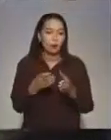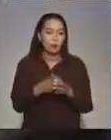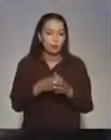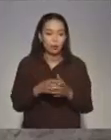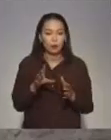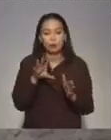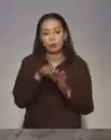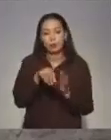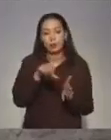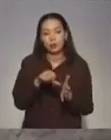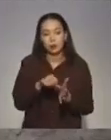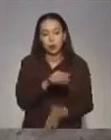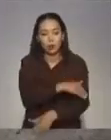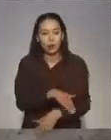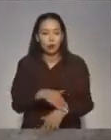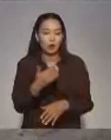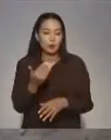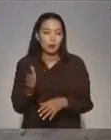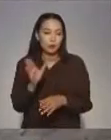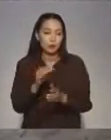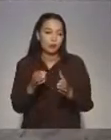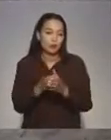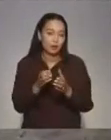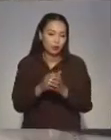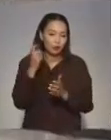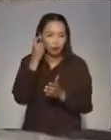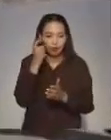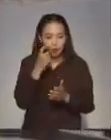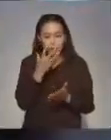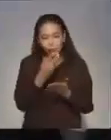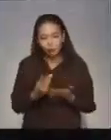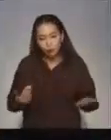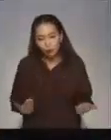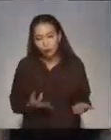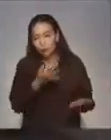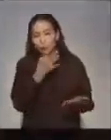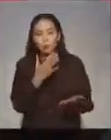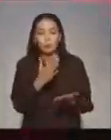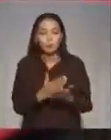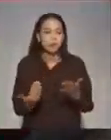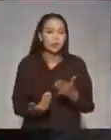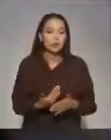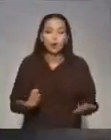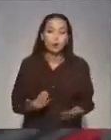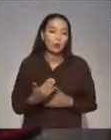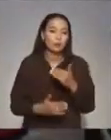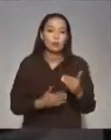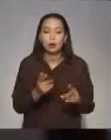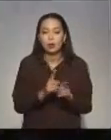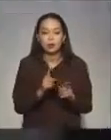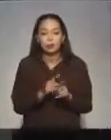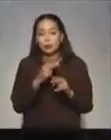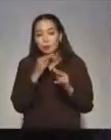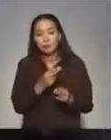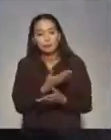түстік. Көшенің қақ ортасында сыраны сіміріп отырғандарға өз өмірі ұнайды. Әзірге сауығып жаңа өмірге қадам басуды көңілдері